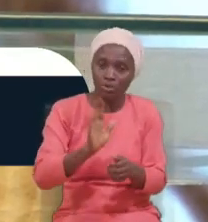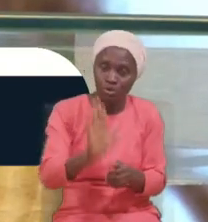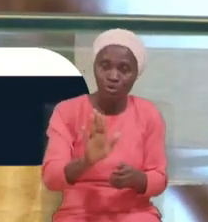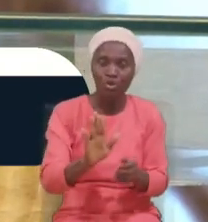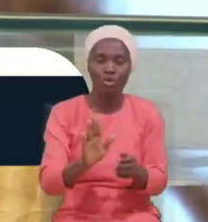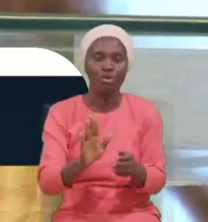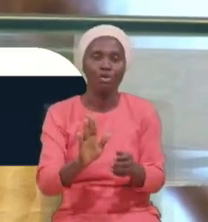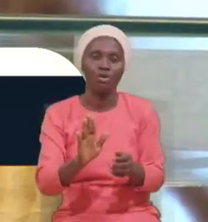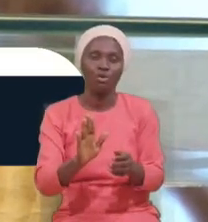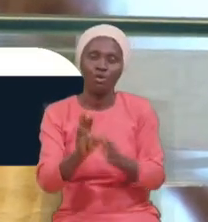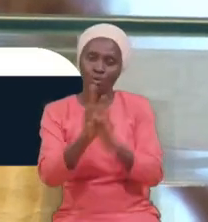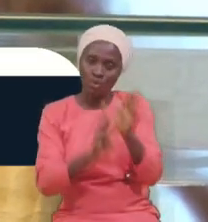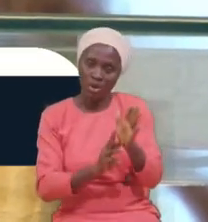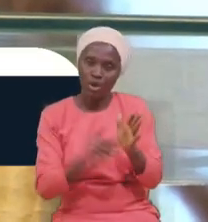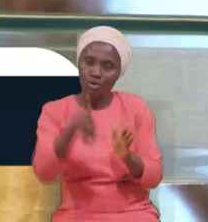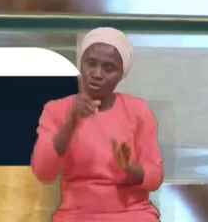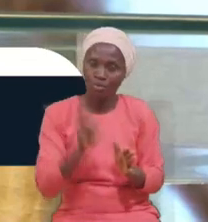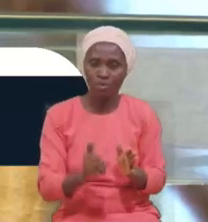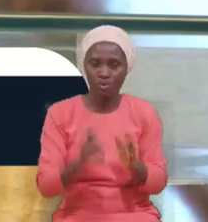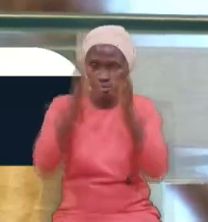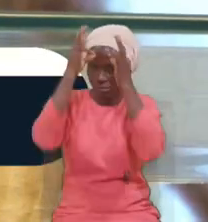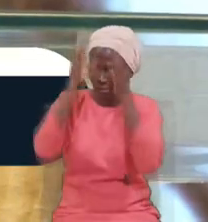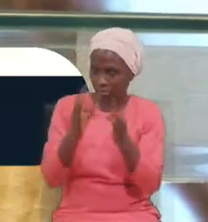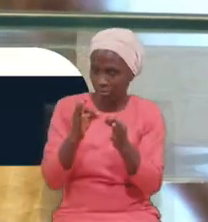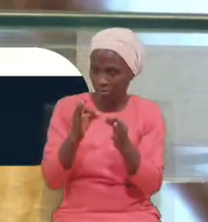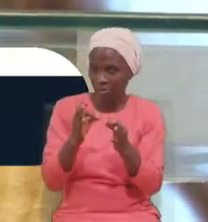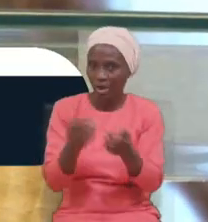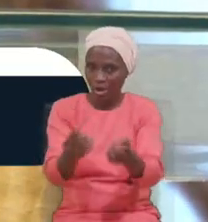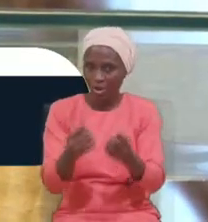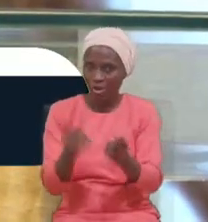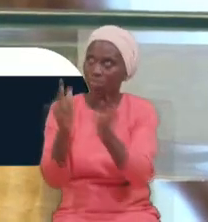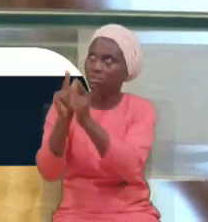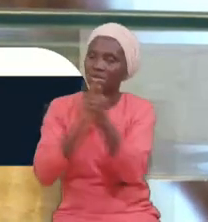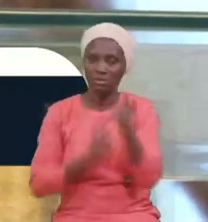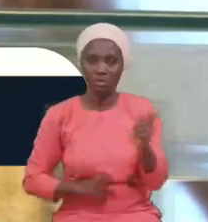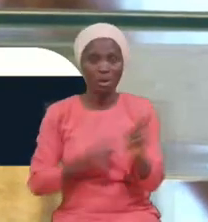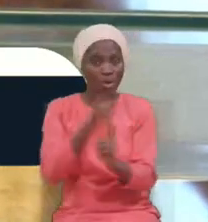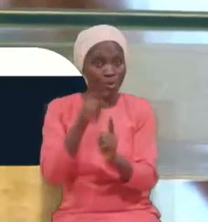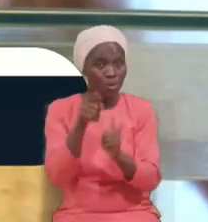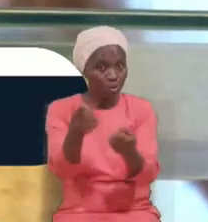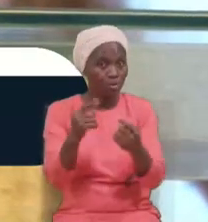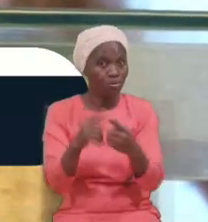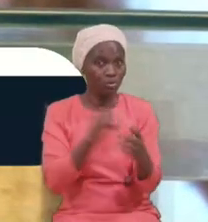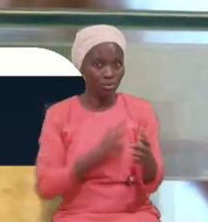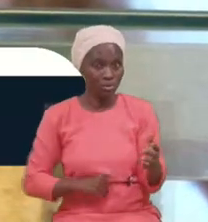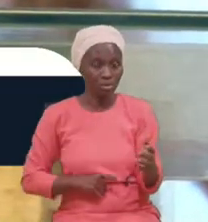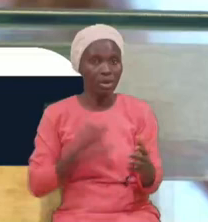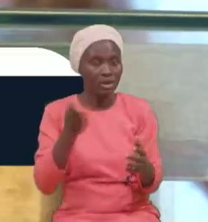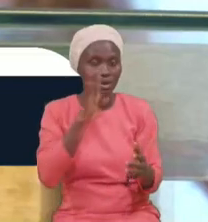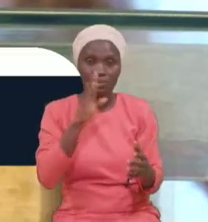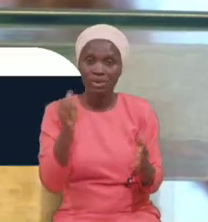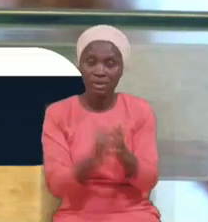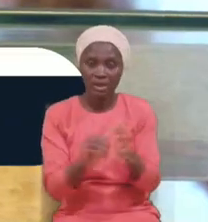votre désir. Vous devez décider, vous devez venir au Seigneur. Et c'est en venant à lui qu'il aura